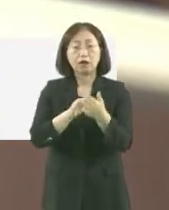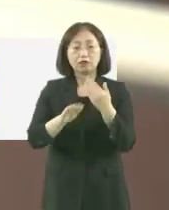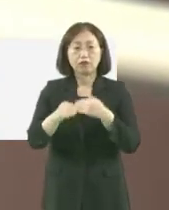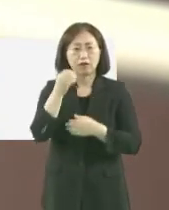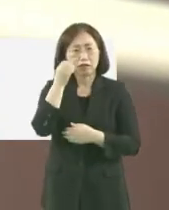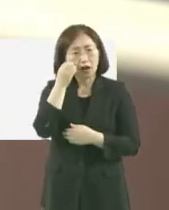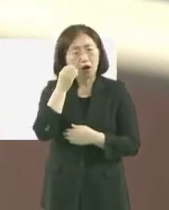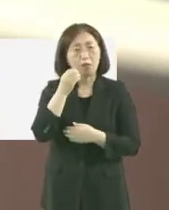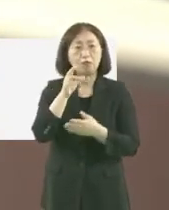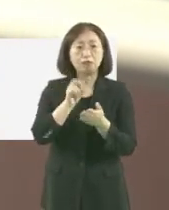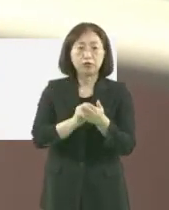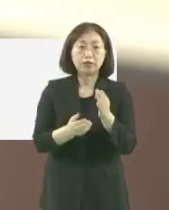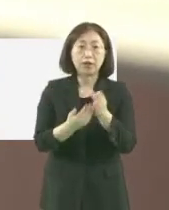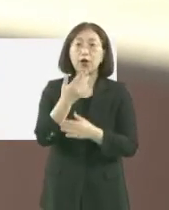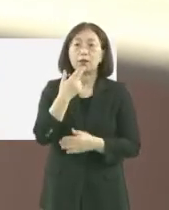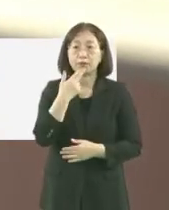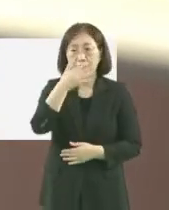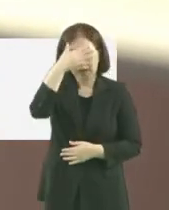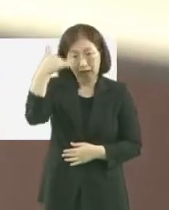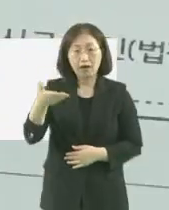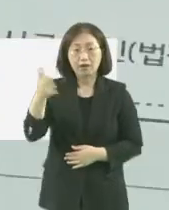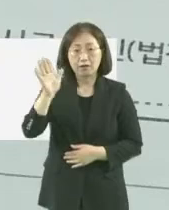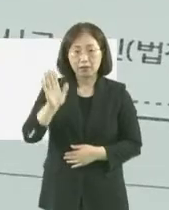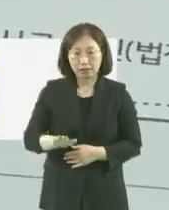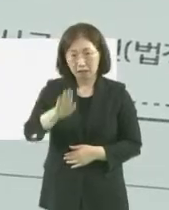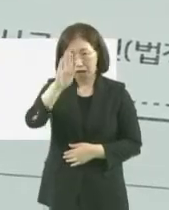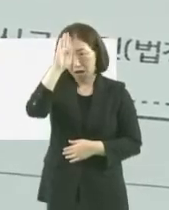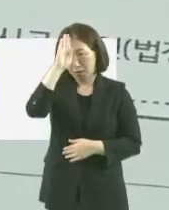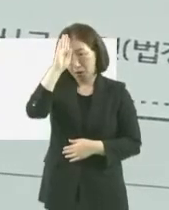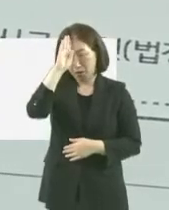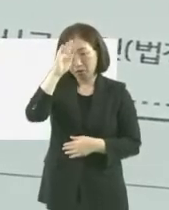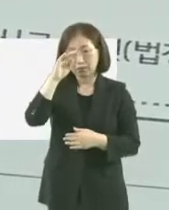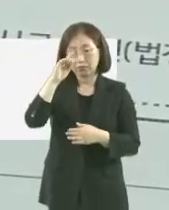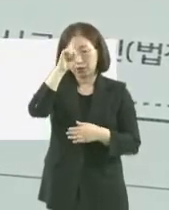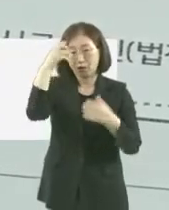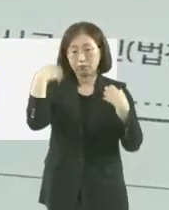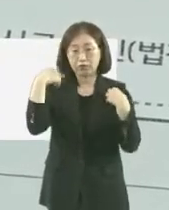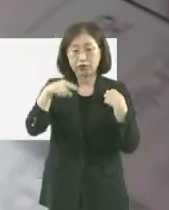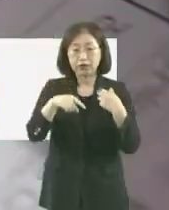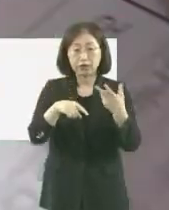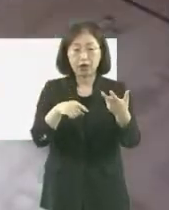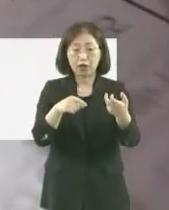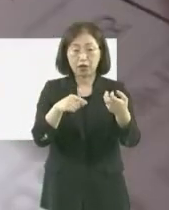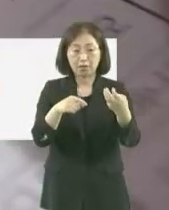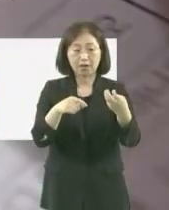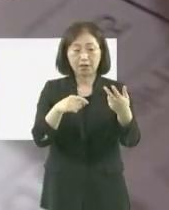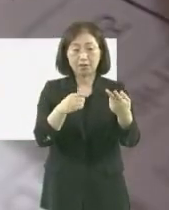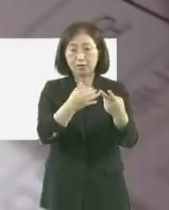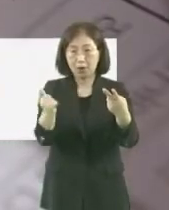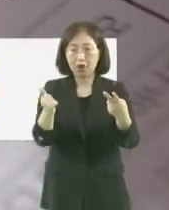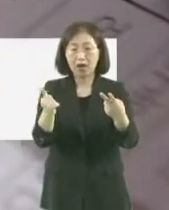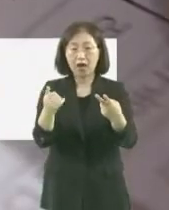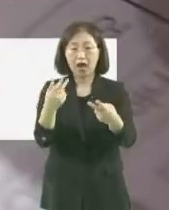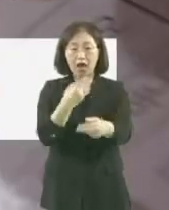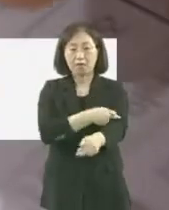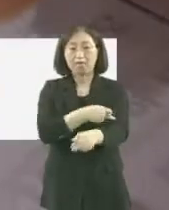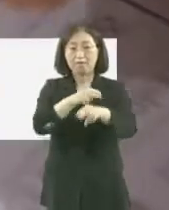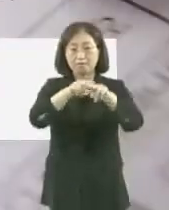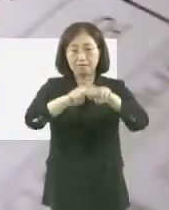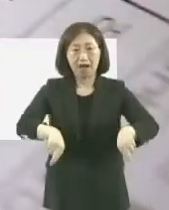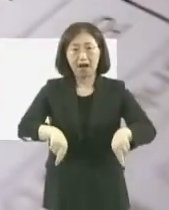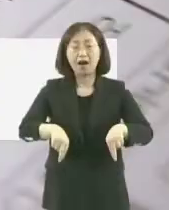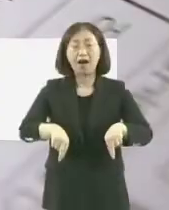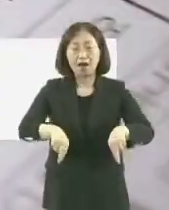접종 자는 없었지만 질병관리 청은 해당 백신을 접종 받은 82 명에게 접종 무효 판정을 내린 비 제 접종을